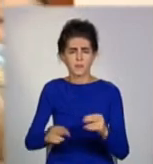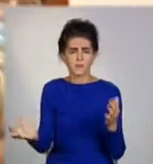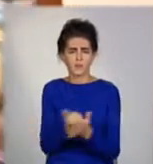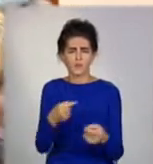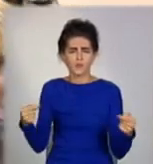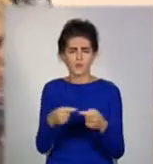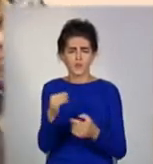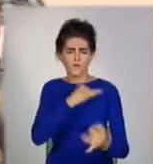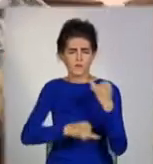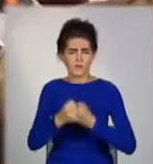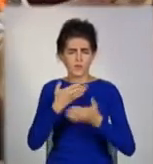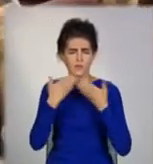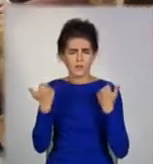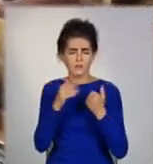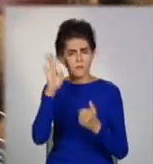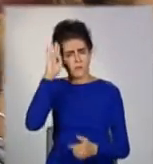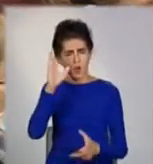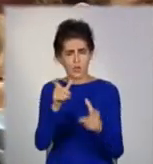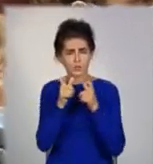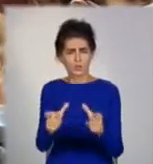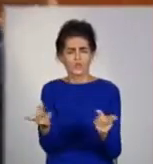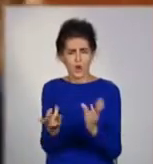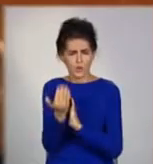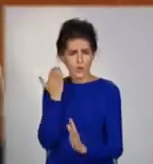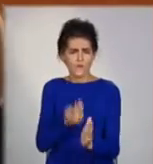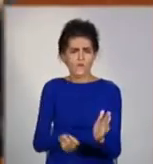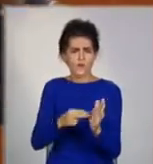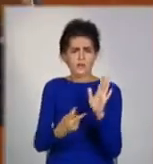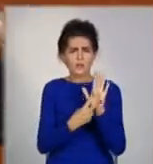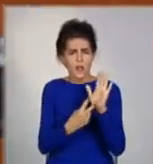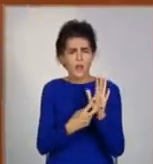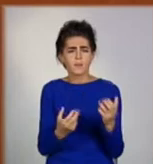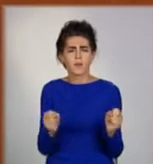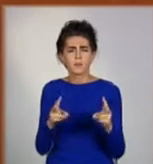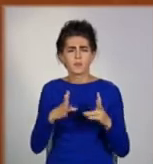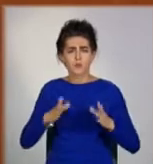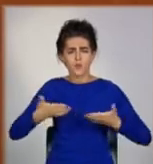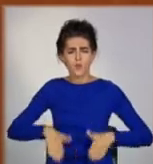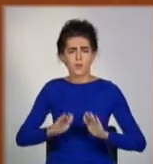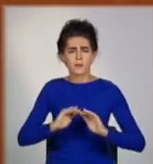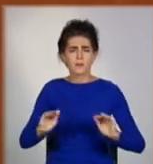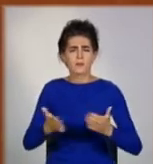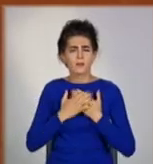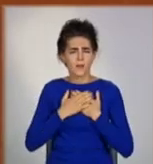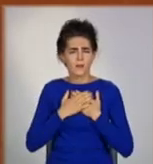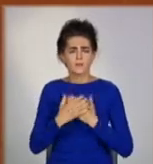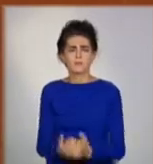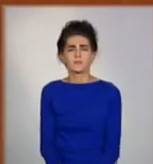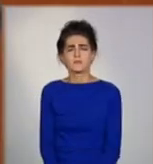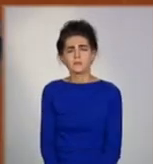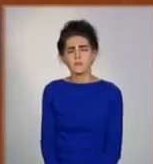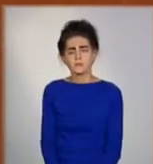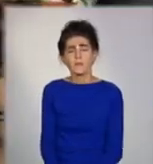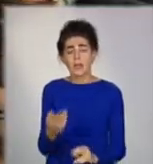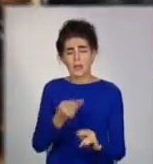конструктив. Їм треба в 7 часов вже отут стояти. Вопрос в другому. Рожати дітей треба. Все, от це ваша